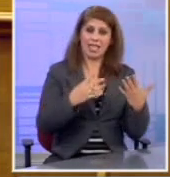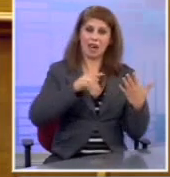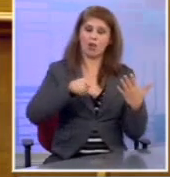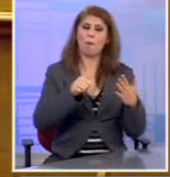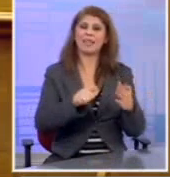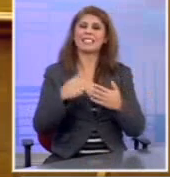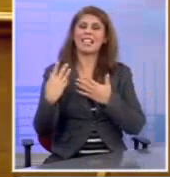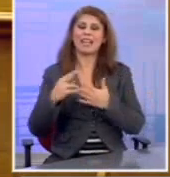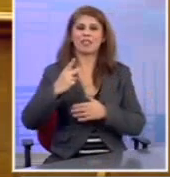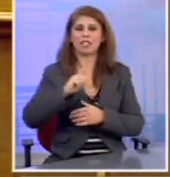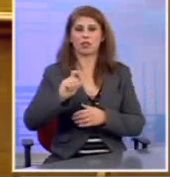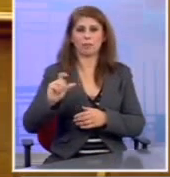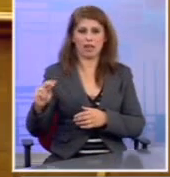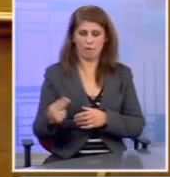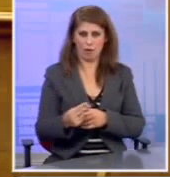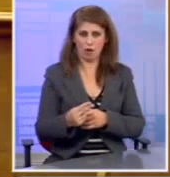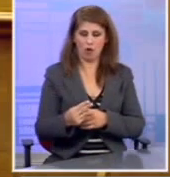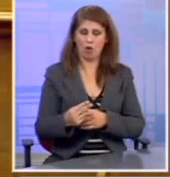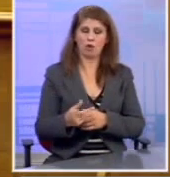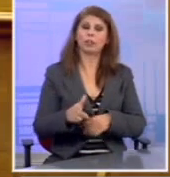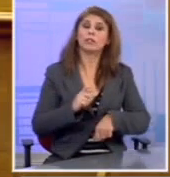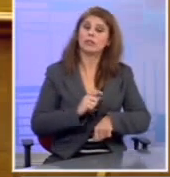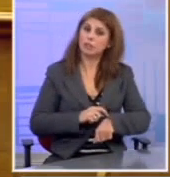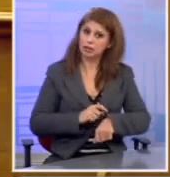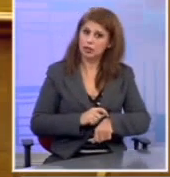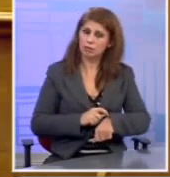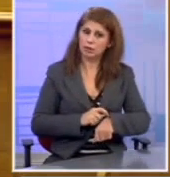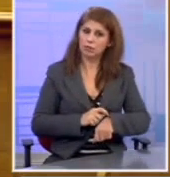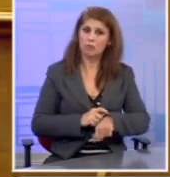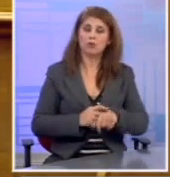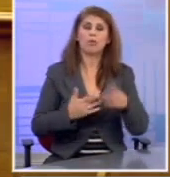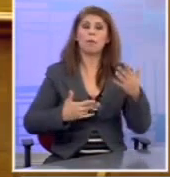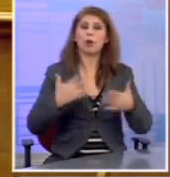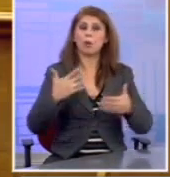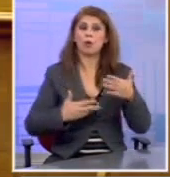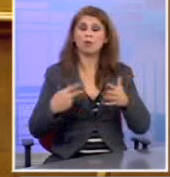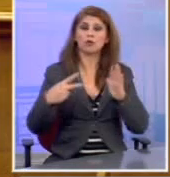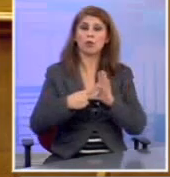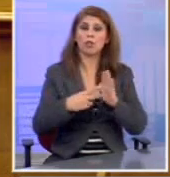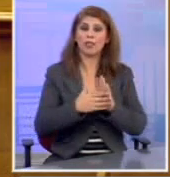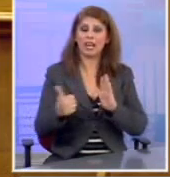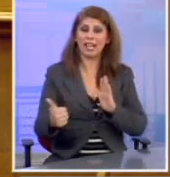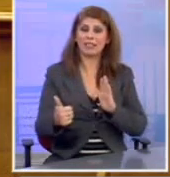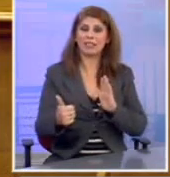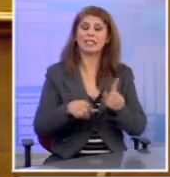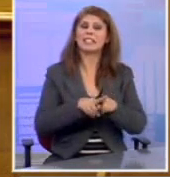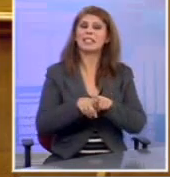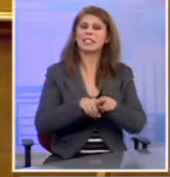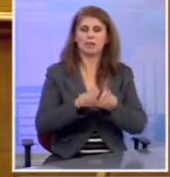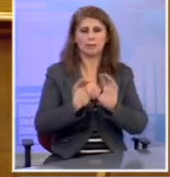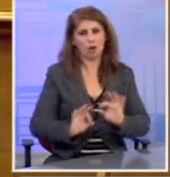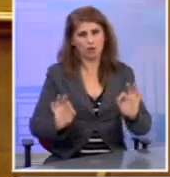9,69 δισεκατομμύρια ευρώ τη στιγμή που στον προϋπολογισμό του 2016, σχετική πρόβλεψη, εμείς